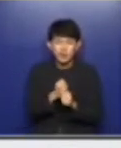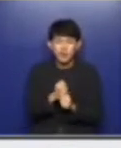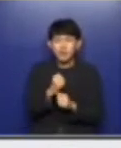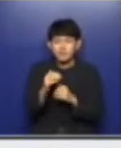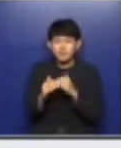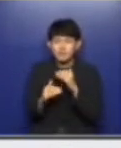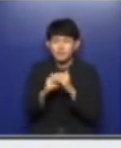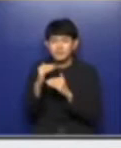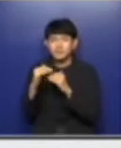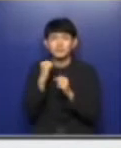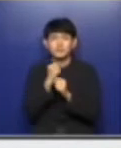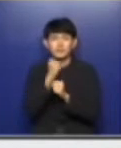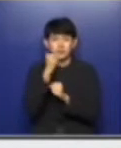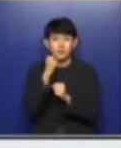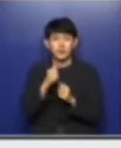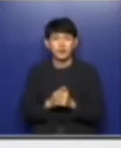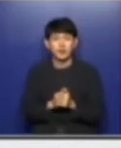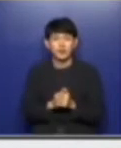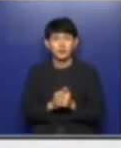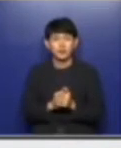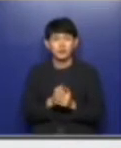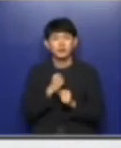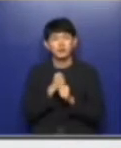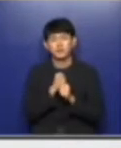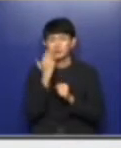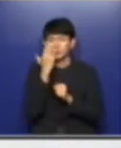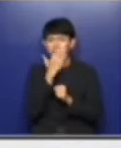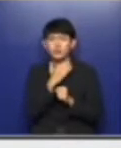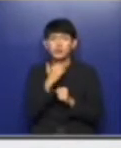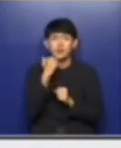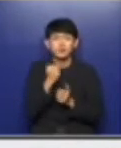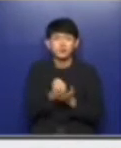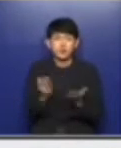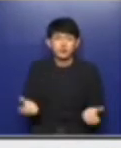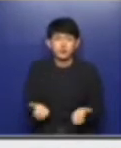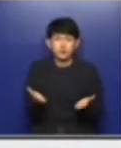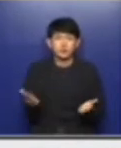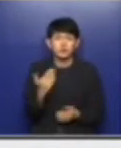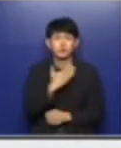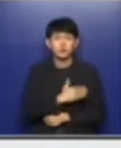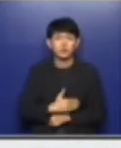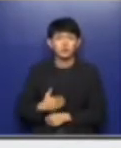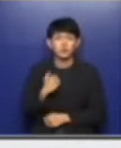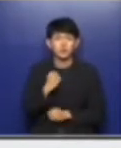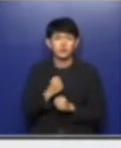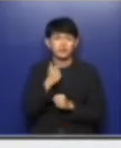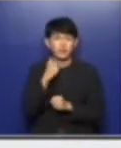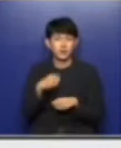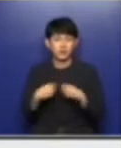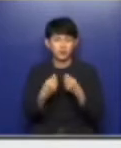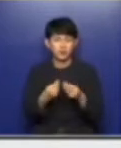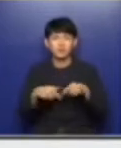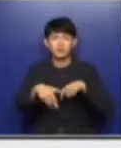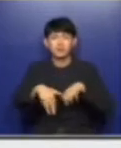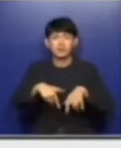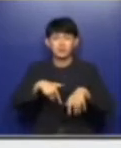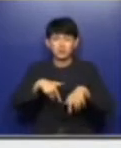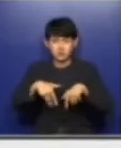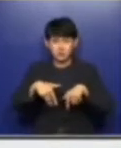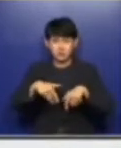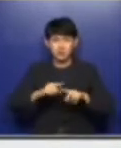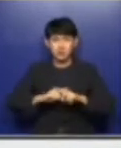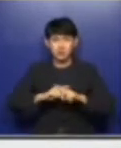ครับสิ่งที่งดงามที่จะส่งเสริมสุขภาพให้เกิดขึ้นกับพี่น้องประชาชนแต่น้ำมัน